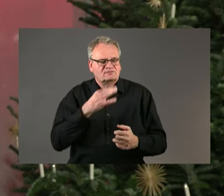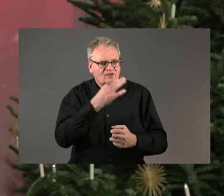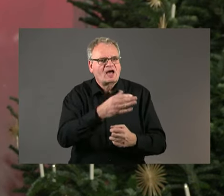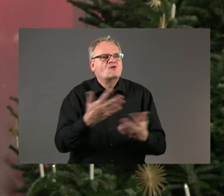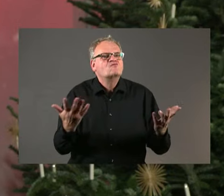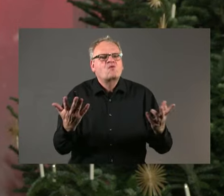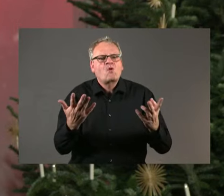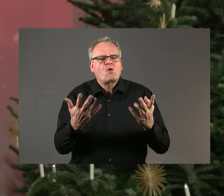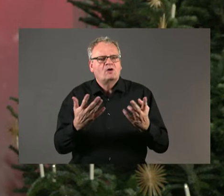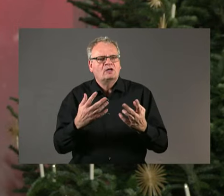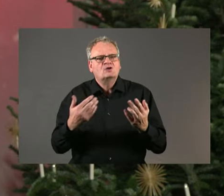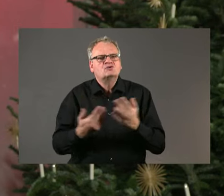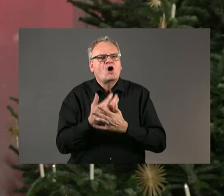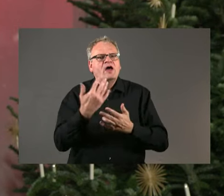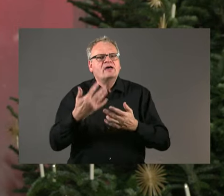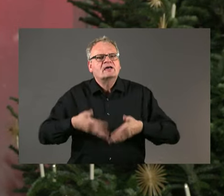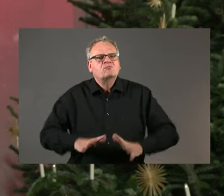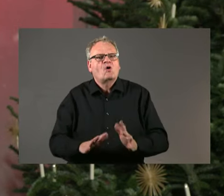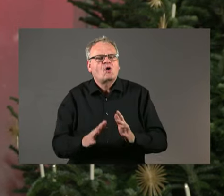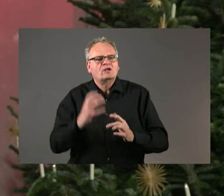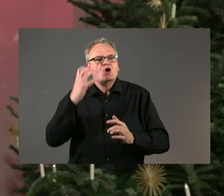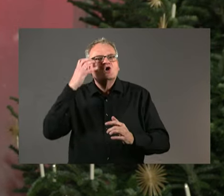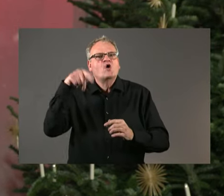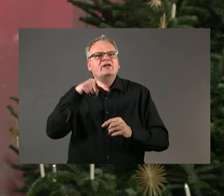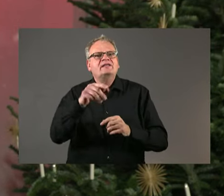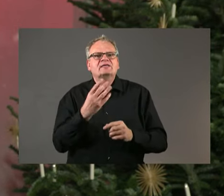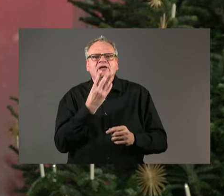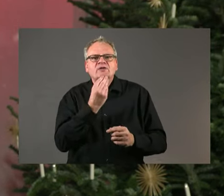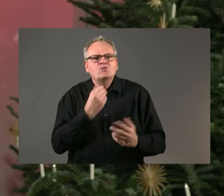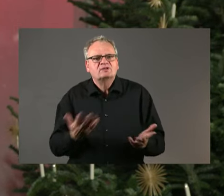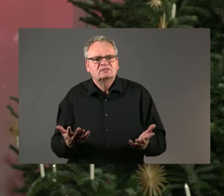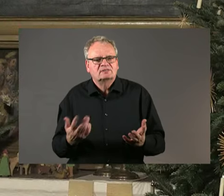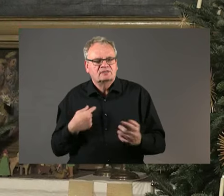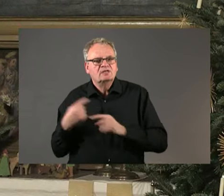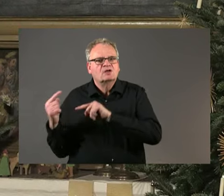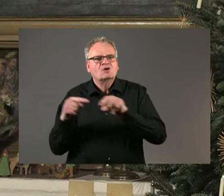im Westen gesehen und sind gekommen, um ihn anzubeten.